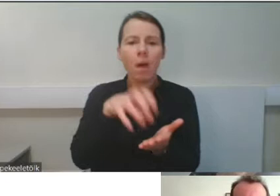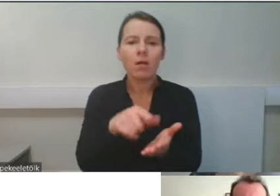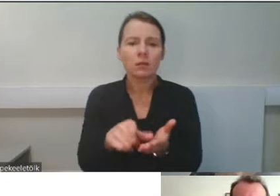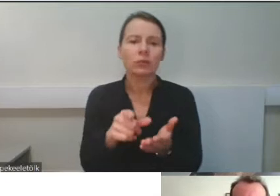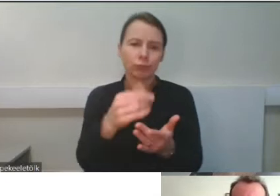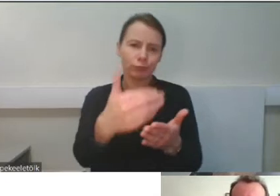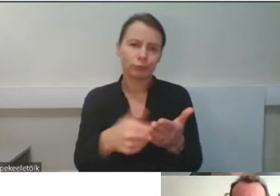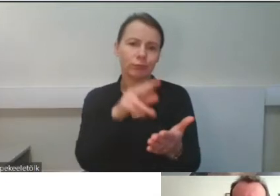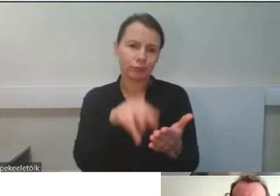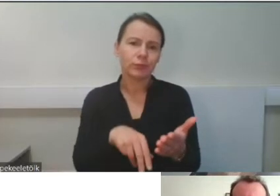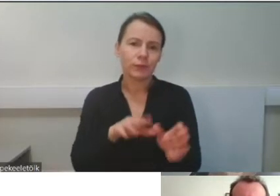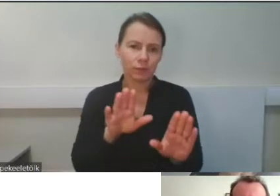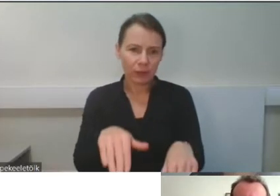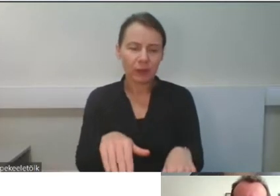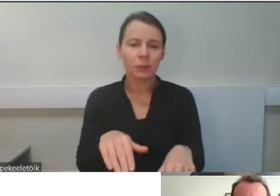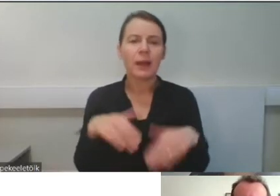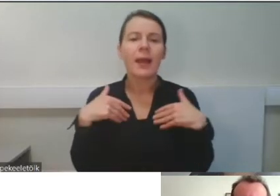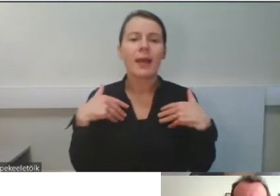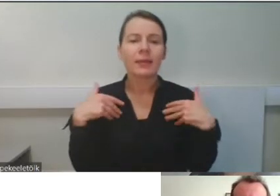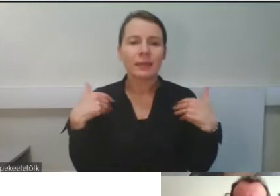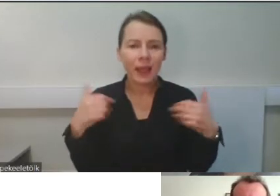Ja siit edasi,